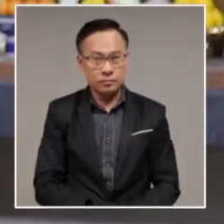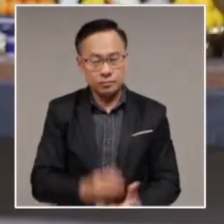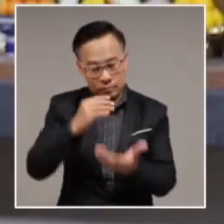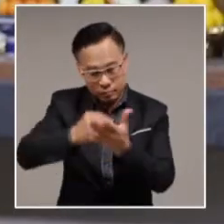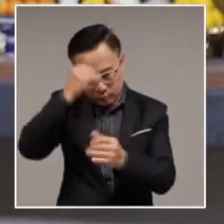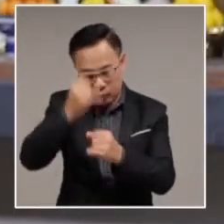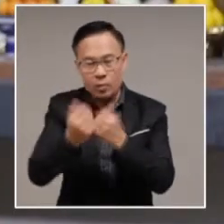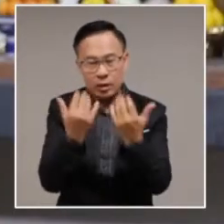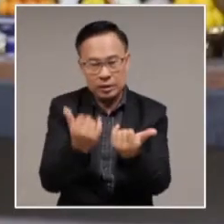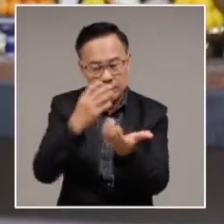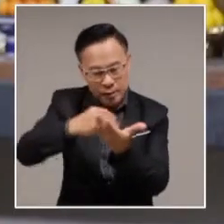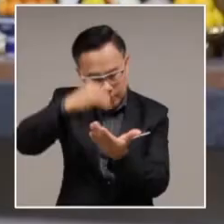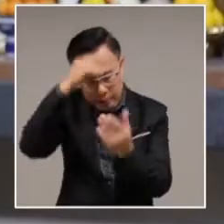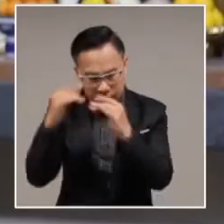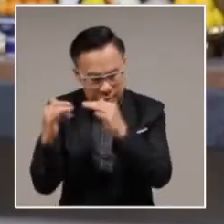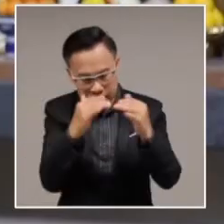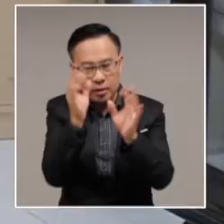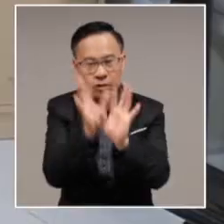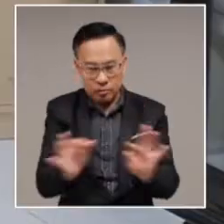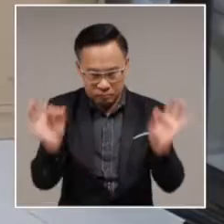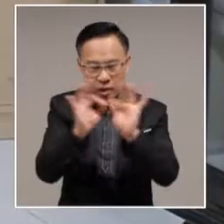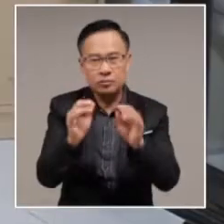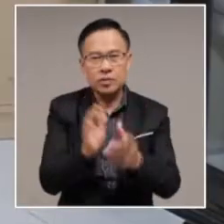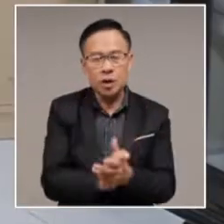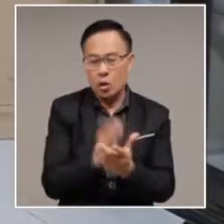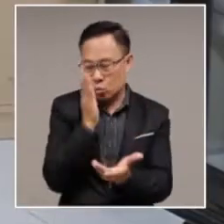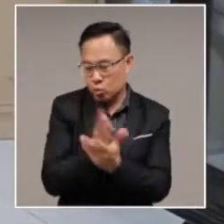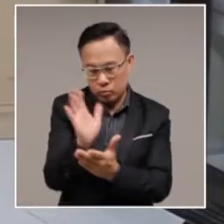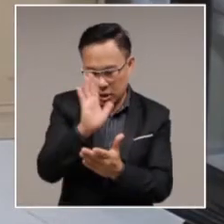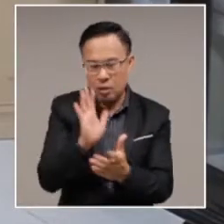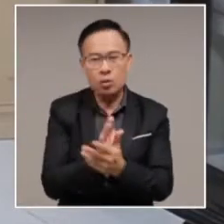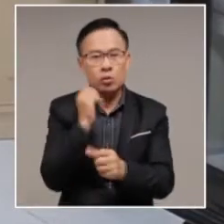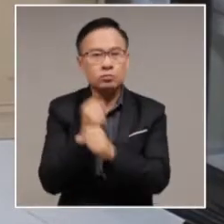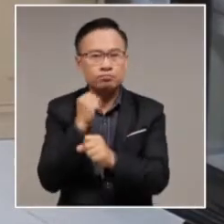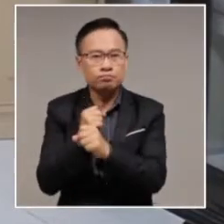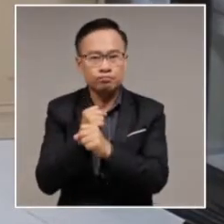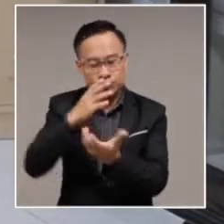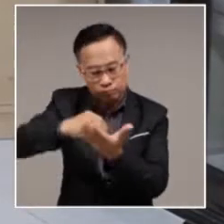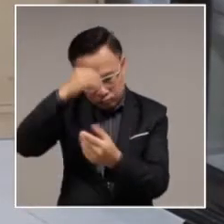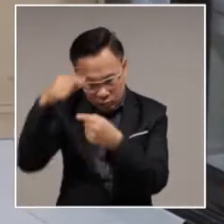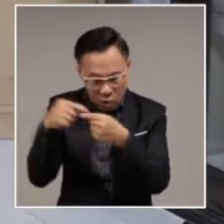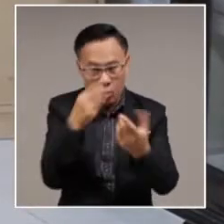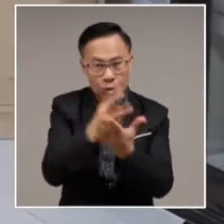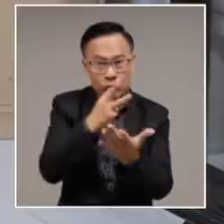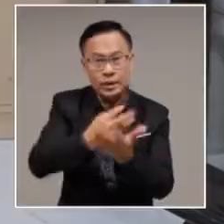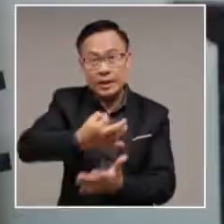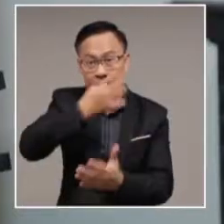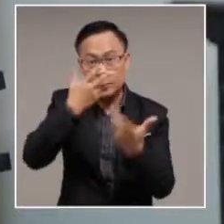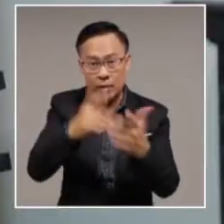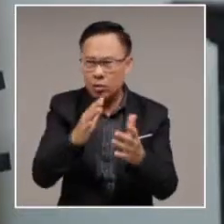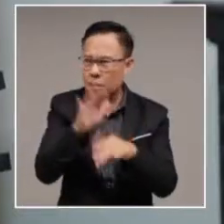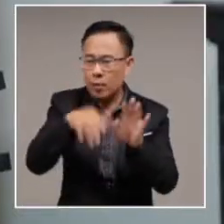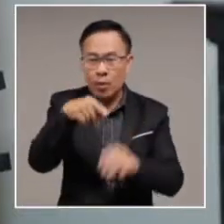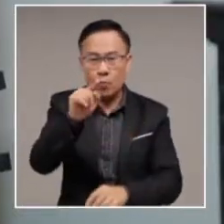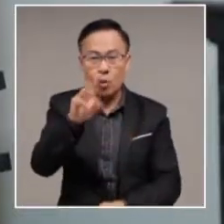องก็เลยให้ความสำคัญกับการศึกษาไปเลย ใช่และหลังจากนั้นก็ไม่ได้หยุดที่จะอยู่ที่หลักสูตรวิชาชีพตรงนี้มันจะเทียบเท่า